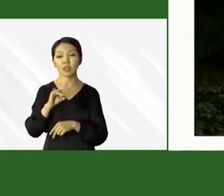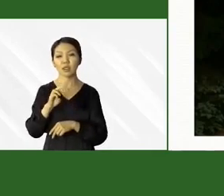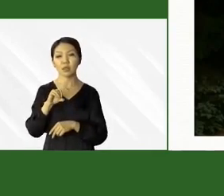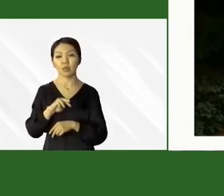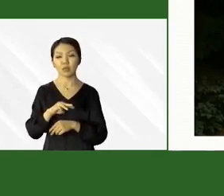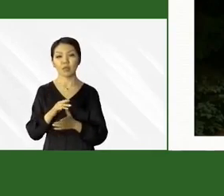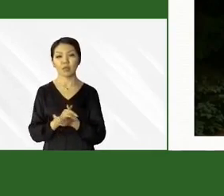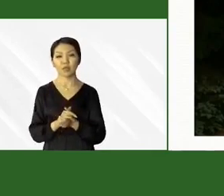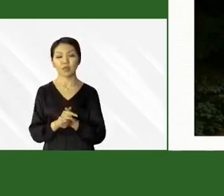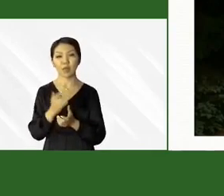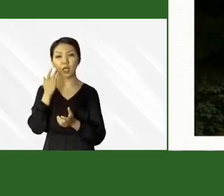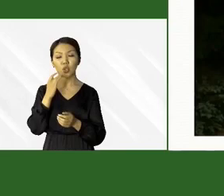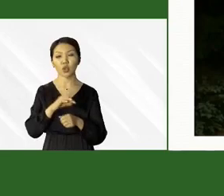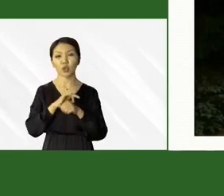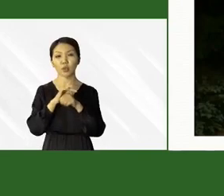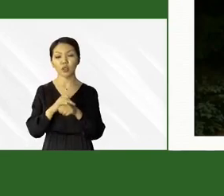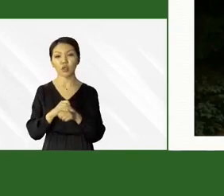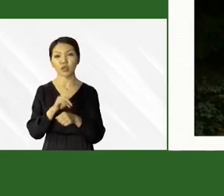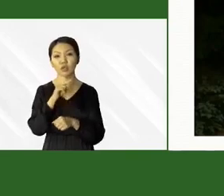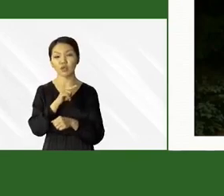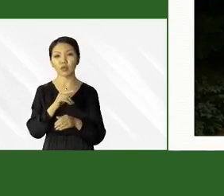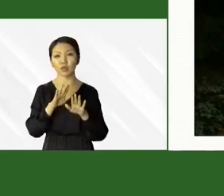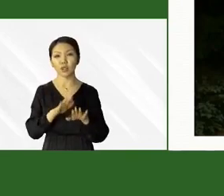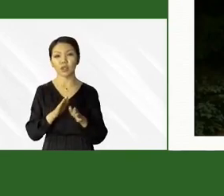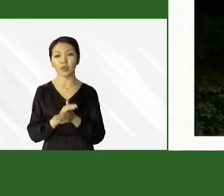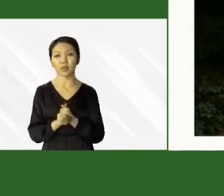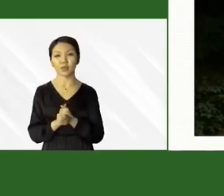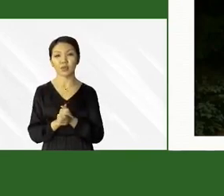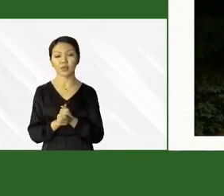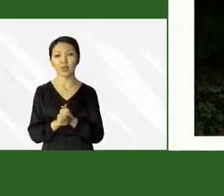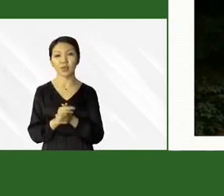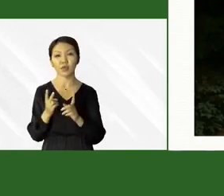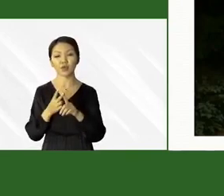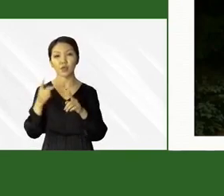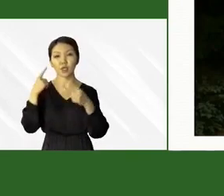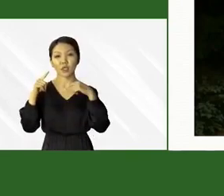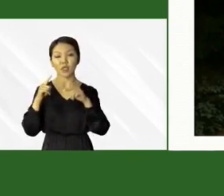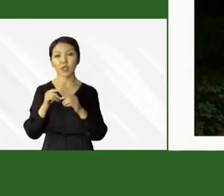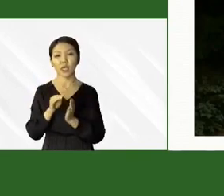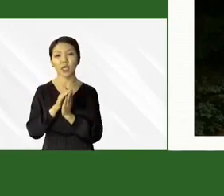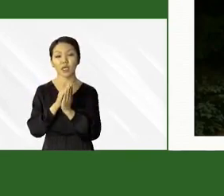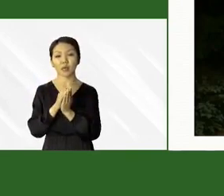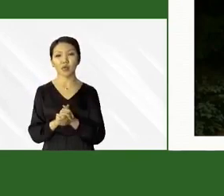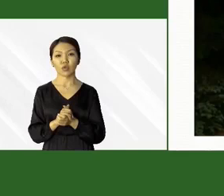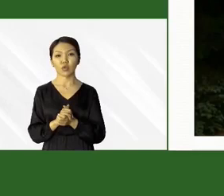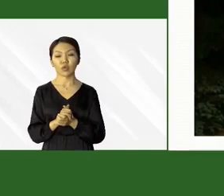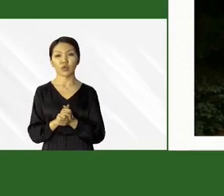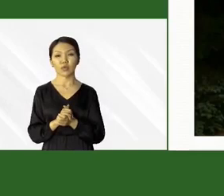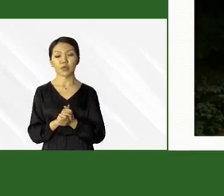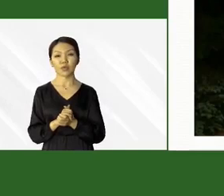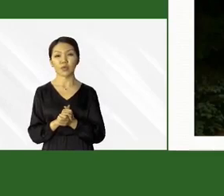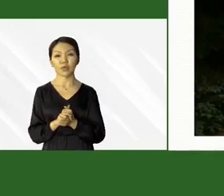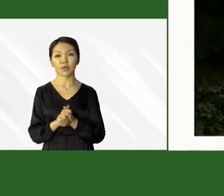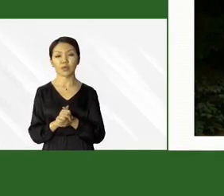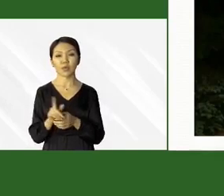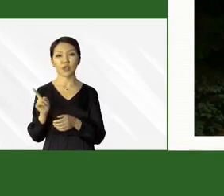Ахыртаж. По другой, более распространенной истории, гробницу возвела его жена Каныкей. Чтобы